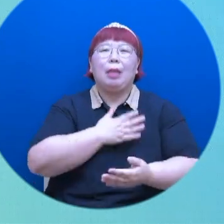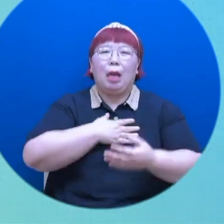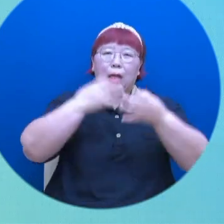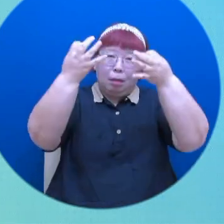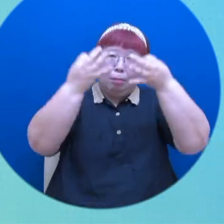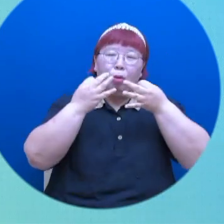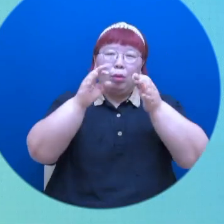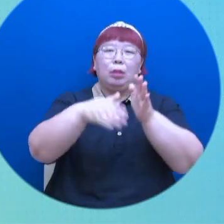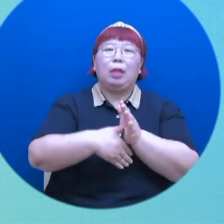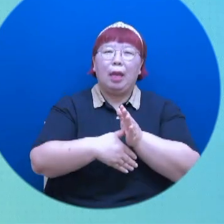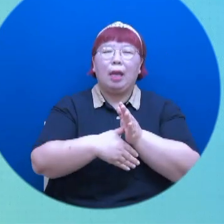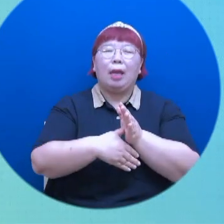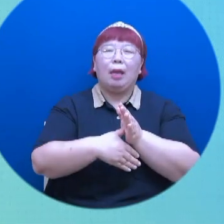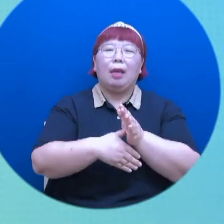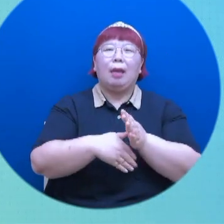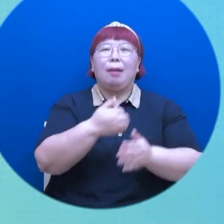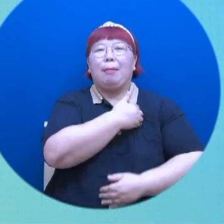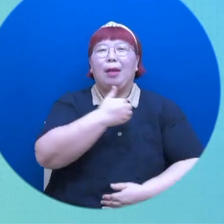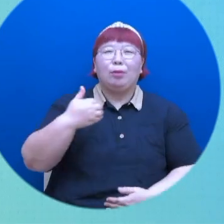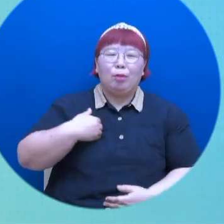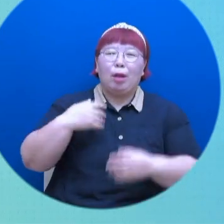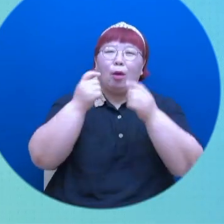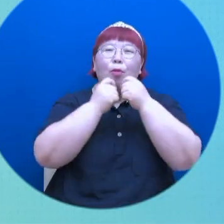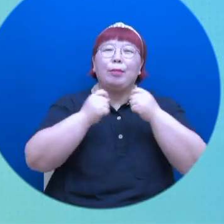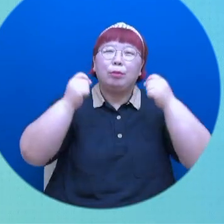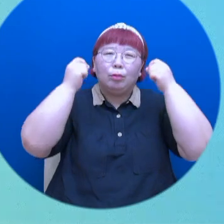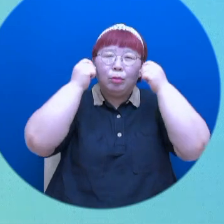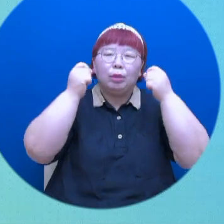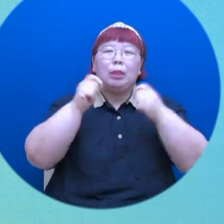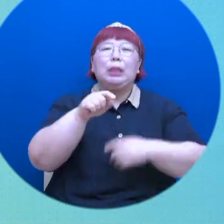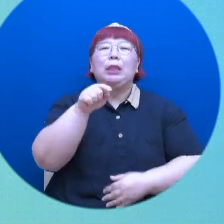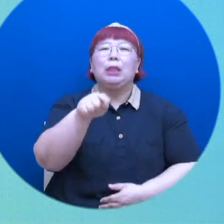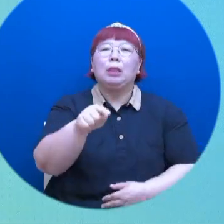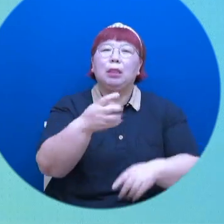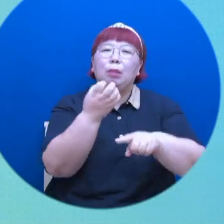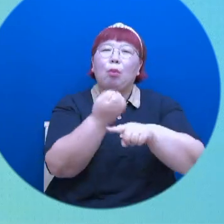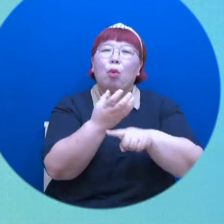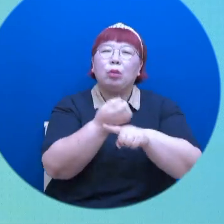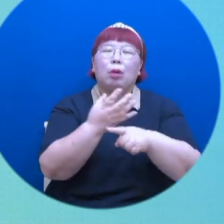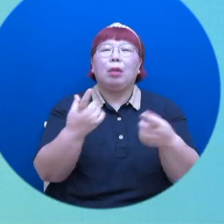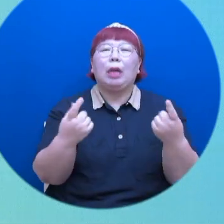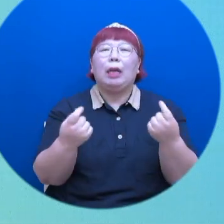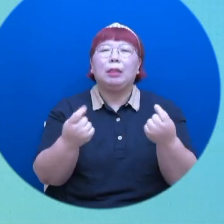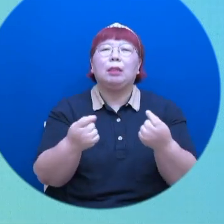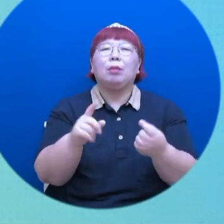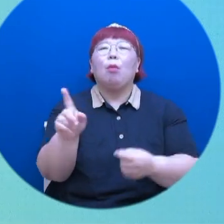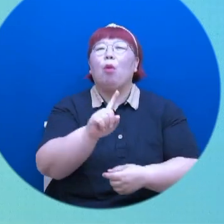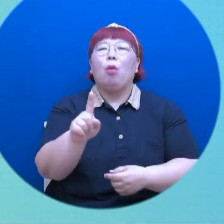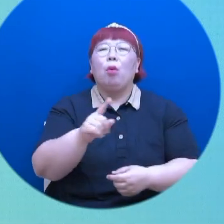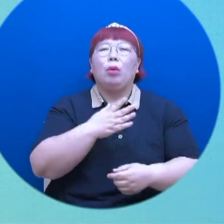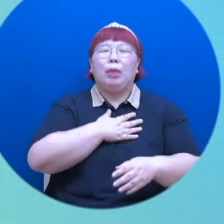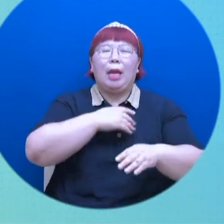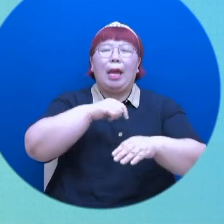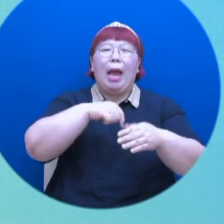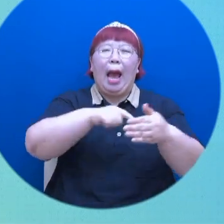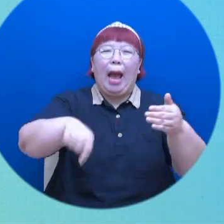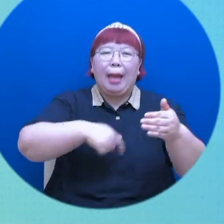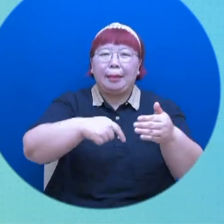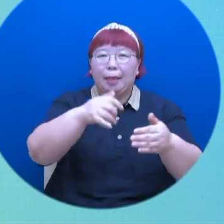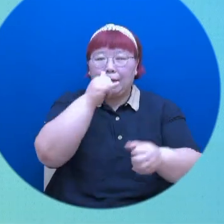때 흐뭇하게 미소 지으시는 그 보석이 무엇인지, 내 안에 담겨있는